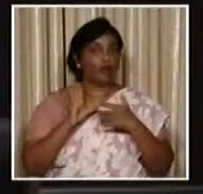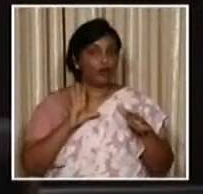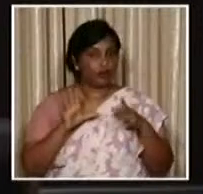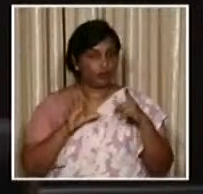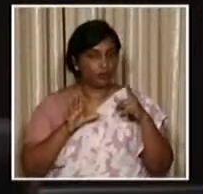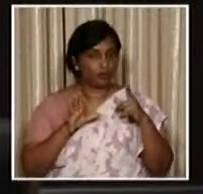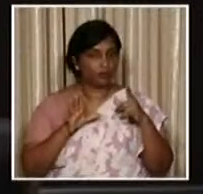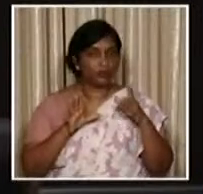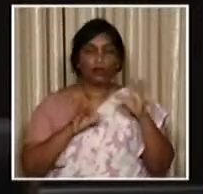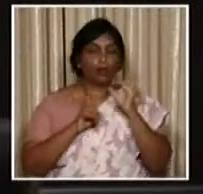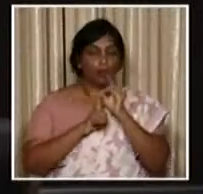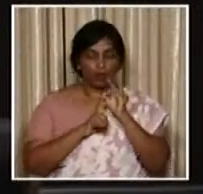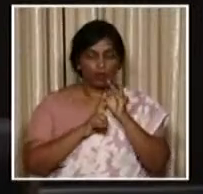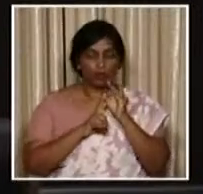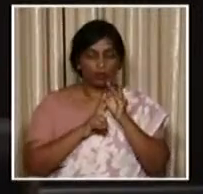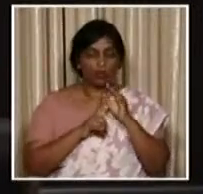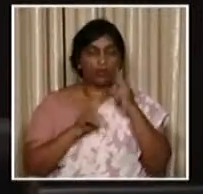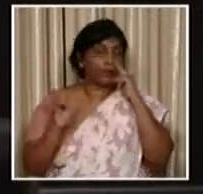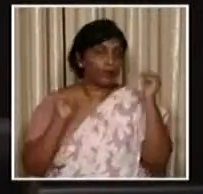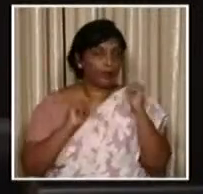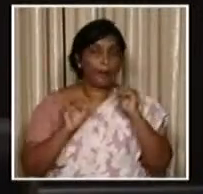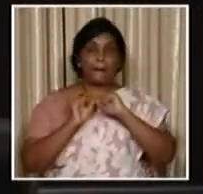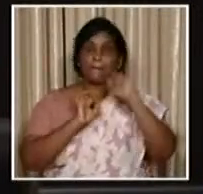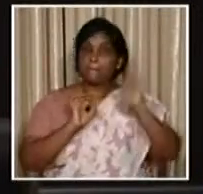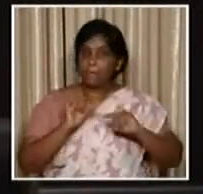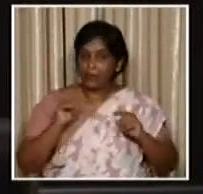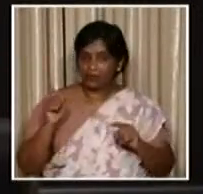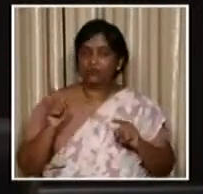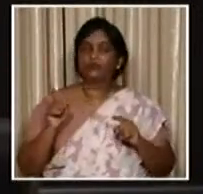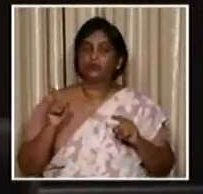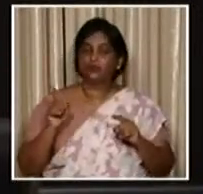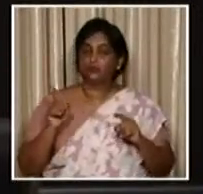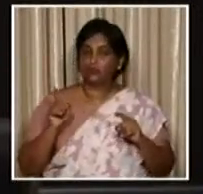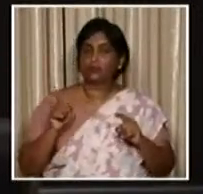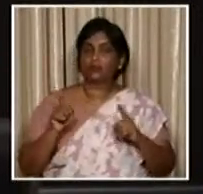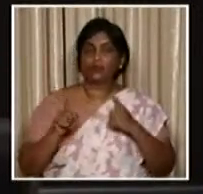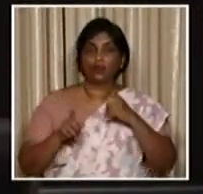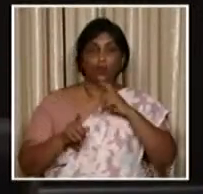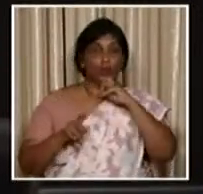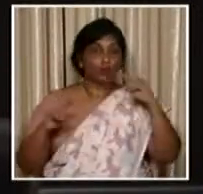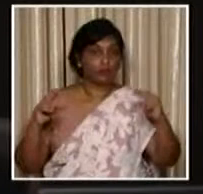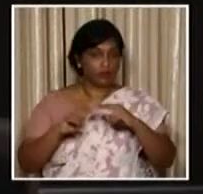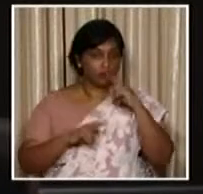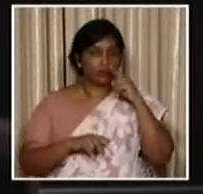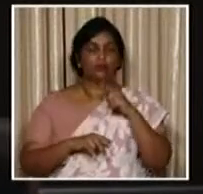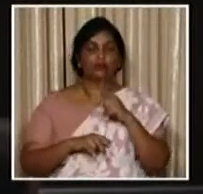අනුරාධපුරේ පුත්තලම මඩ නුවරඑළිය මඩකලපුව යන මහාධිකරණවල